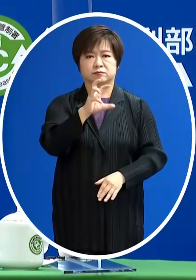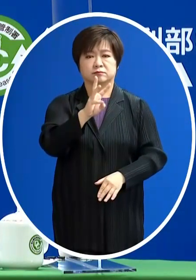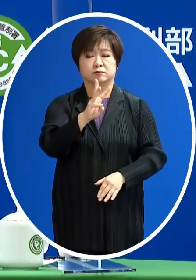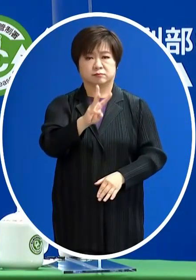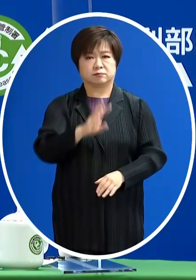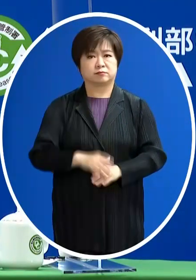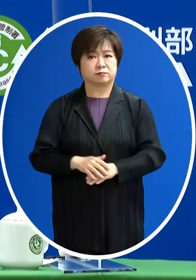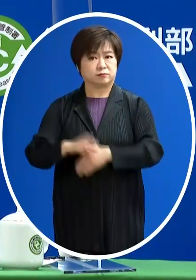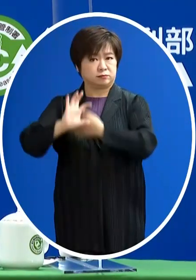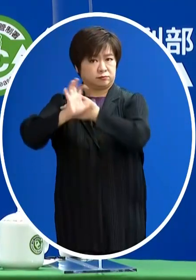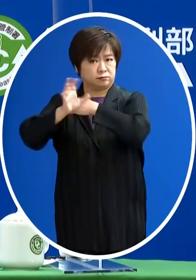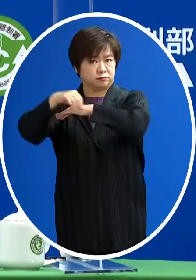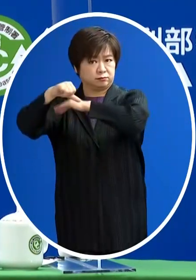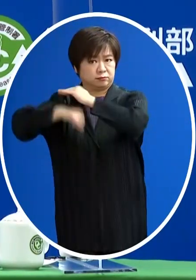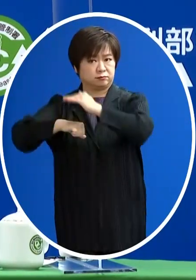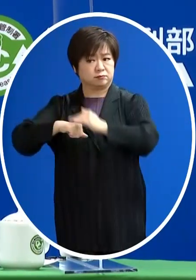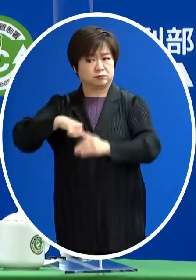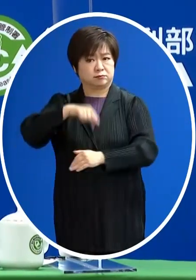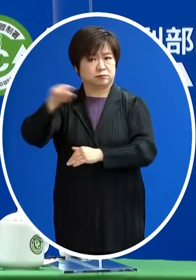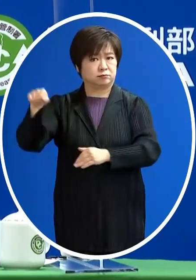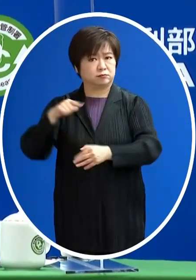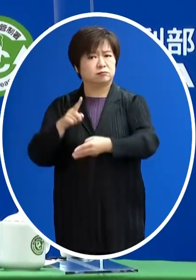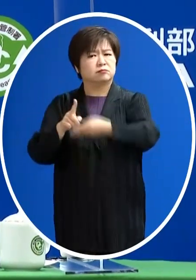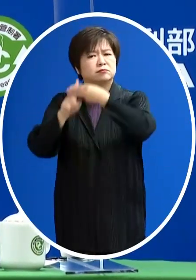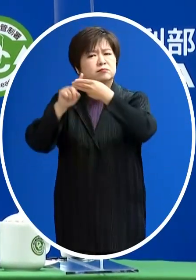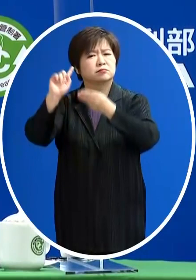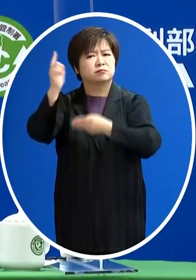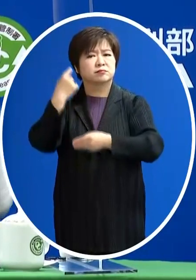境外移入的哈，主要是因为。